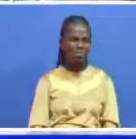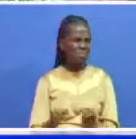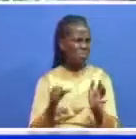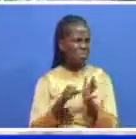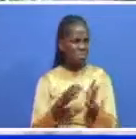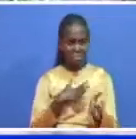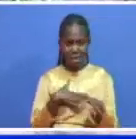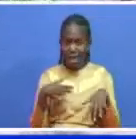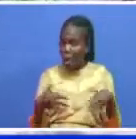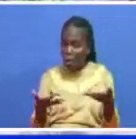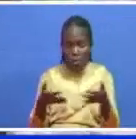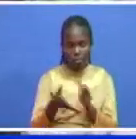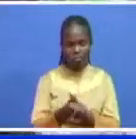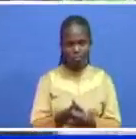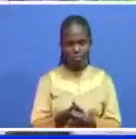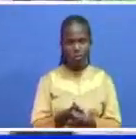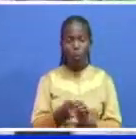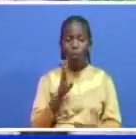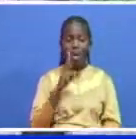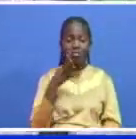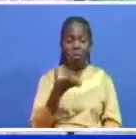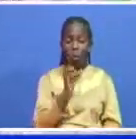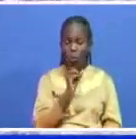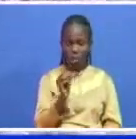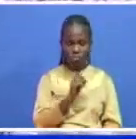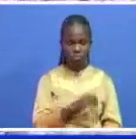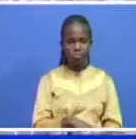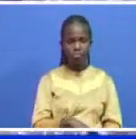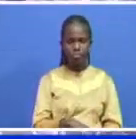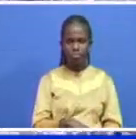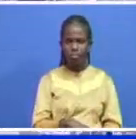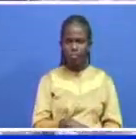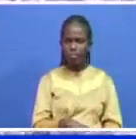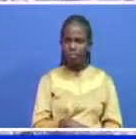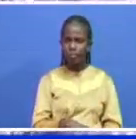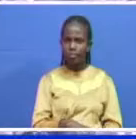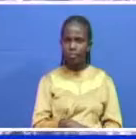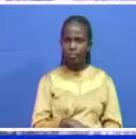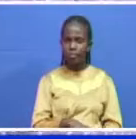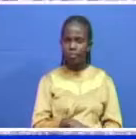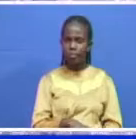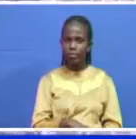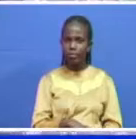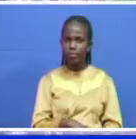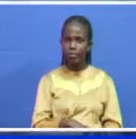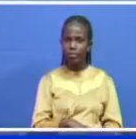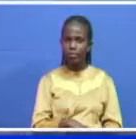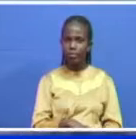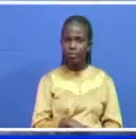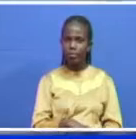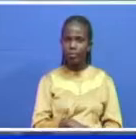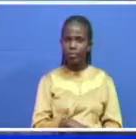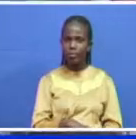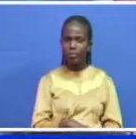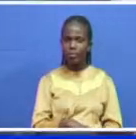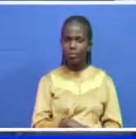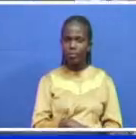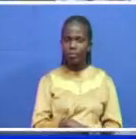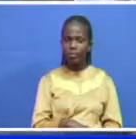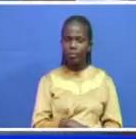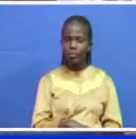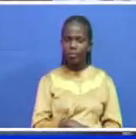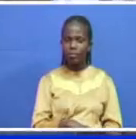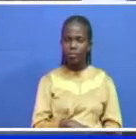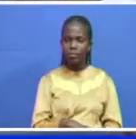Chidi yake ni maji. Maji hakuna. So unataka nifanya nini? Uuza ngamia. Fanya maslaha.